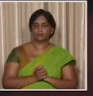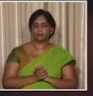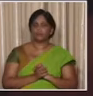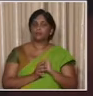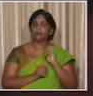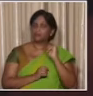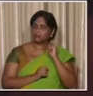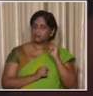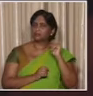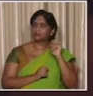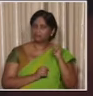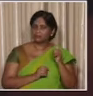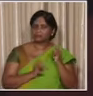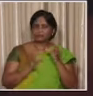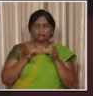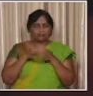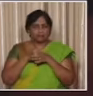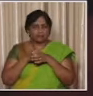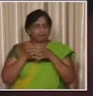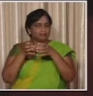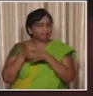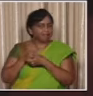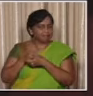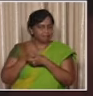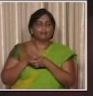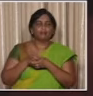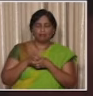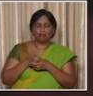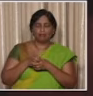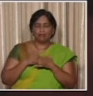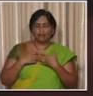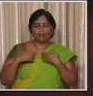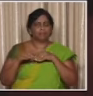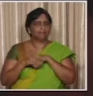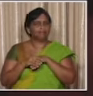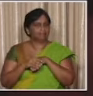යම් යම් කොටු කිරීම් වලට අපි හසු වෙලා